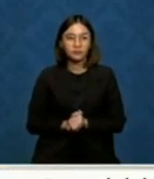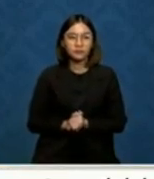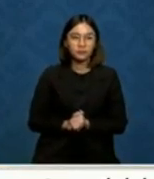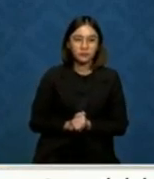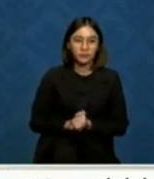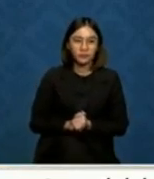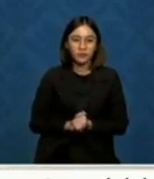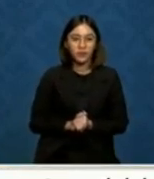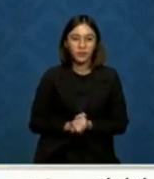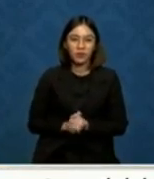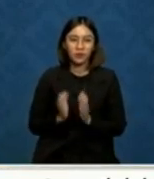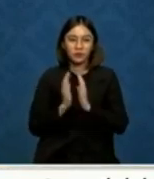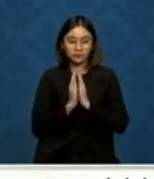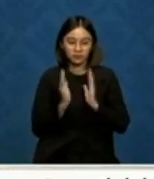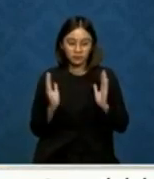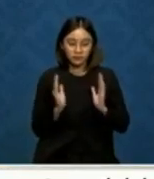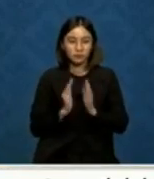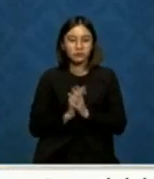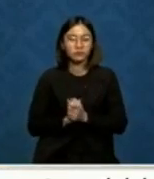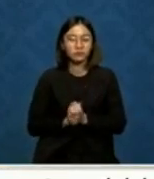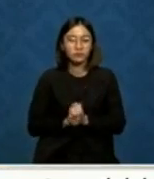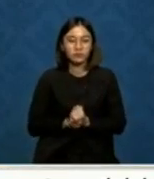ครับขอบคุณครับ